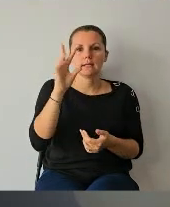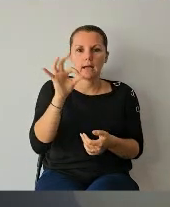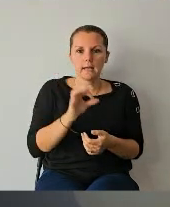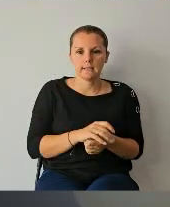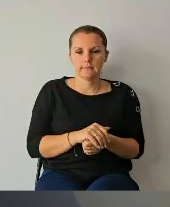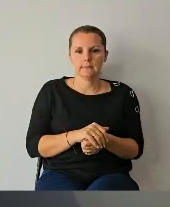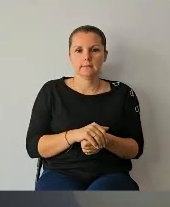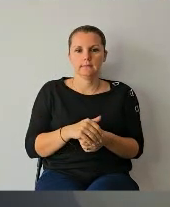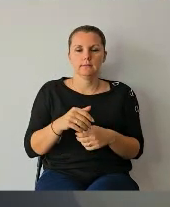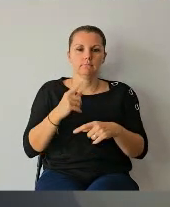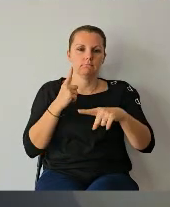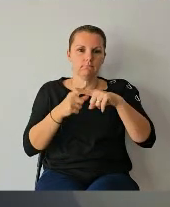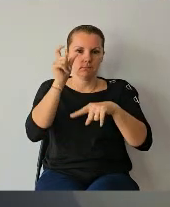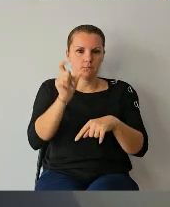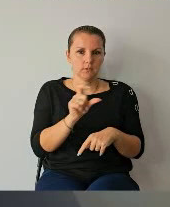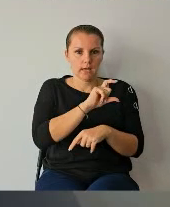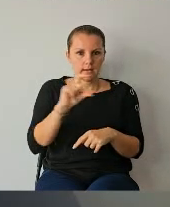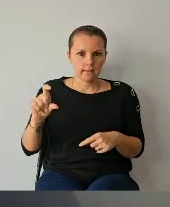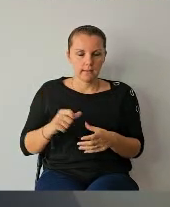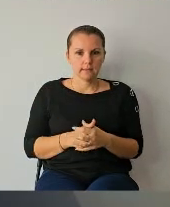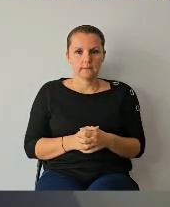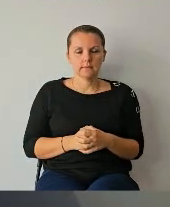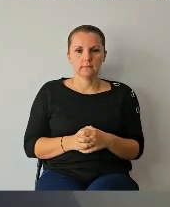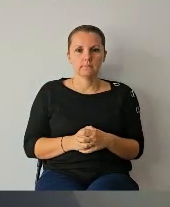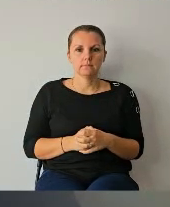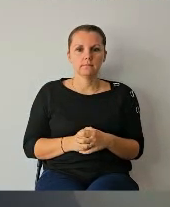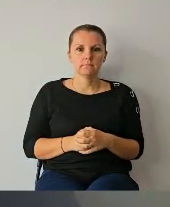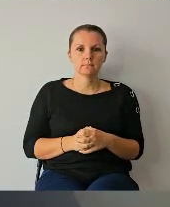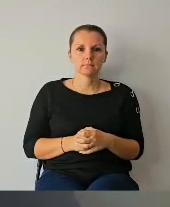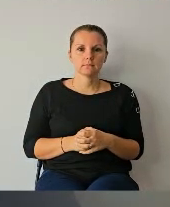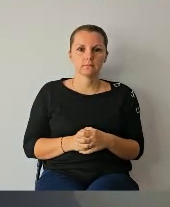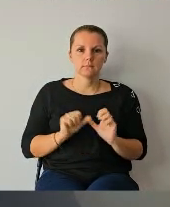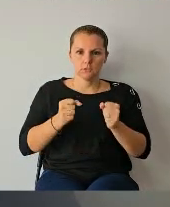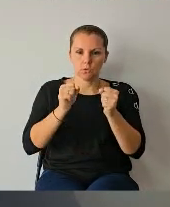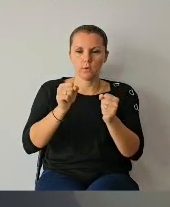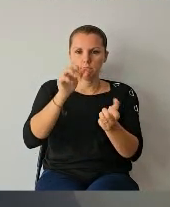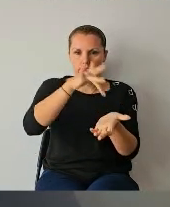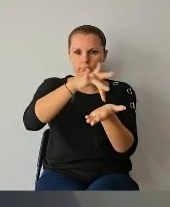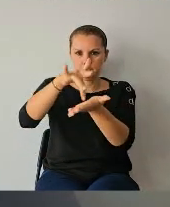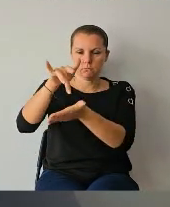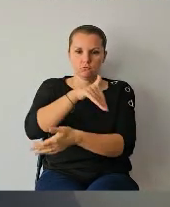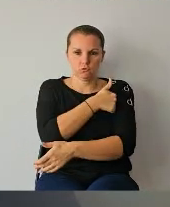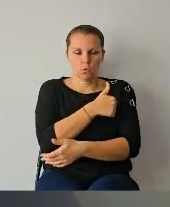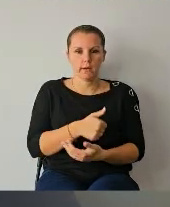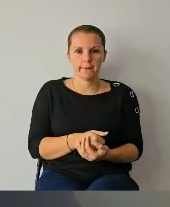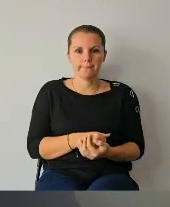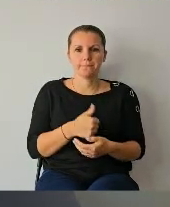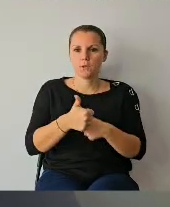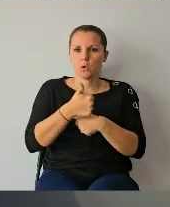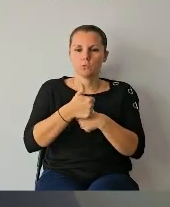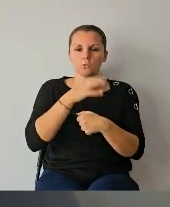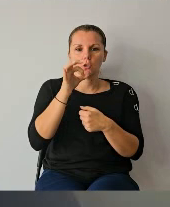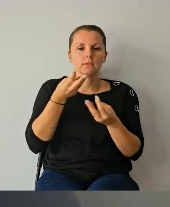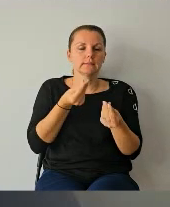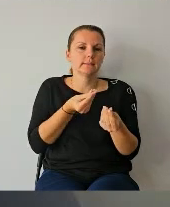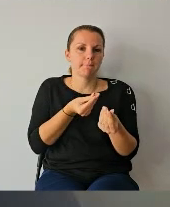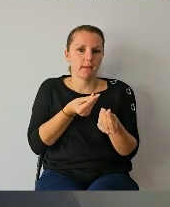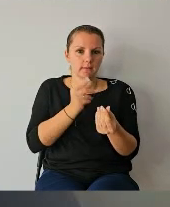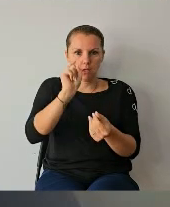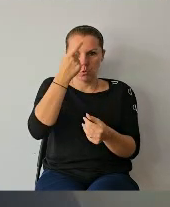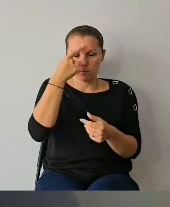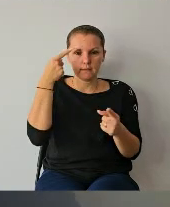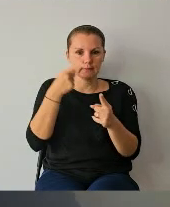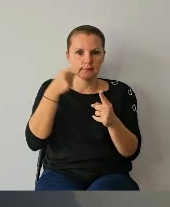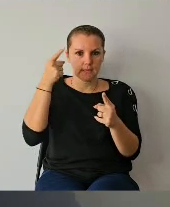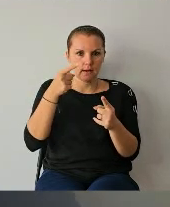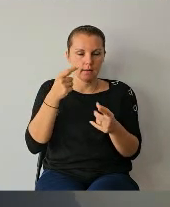Caritas, działające na terenie szkół. Jeśli chodzi o stypendia, główne cele programu